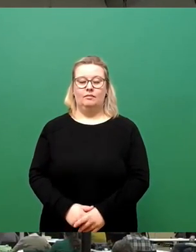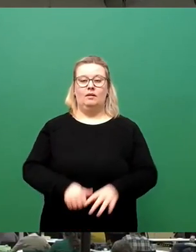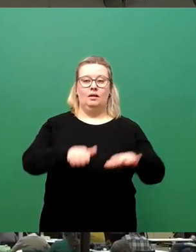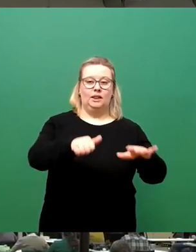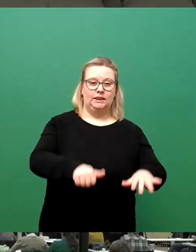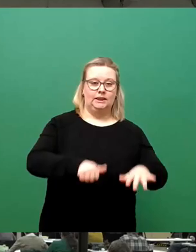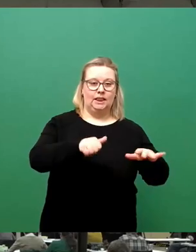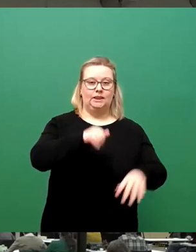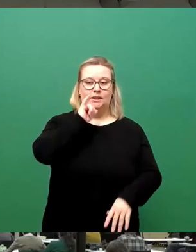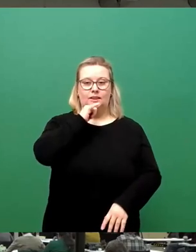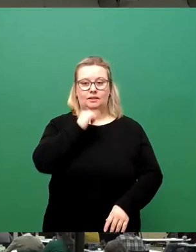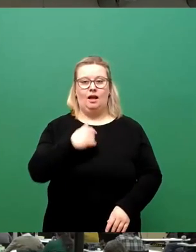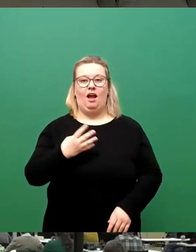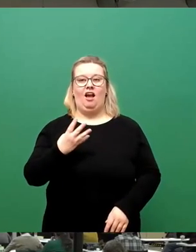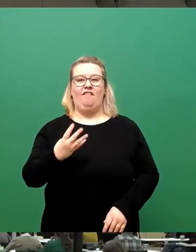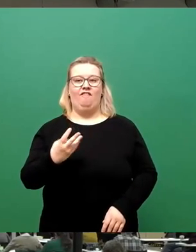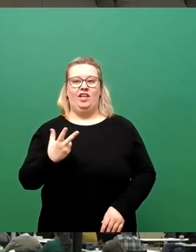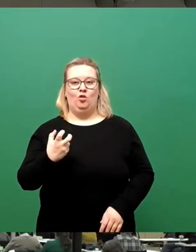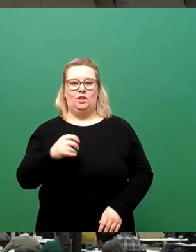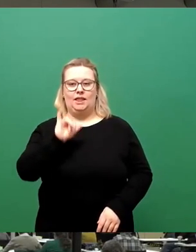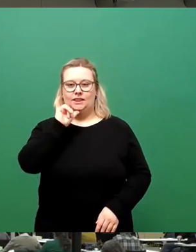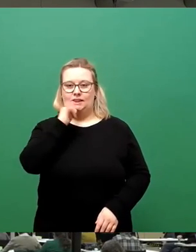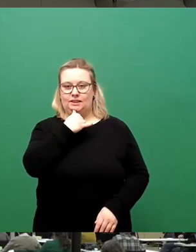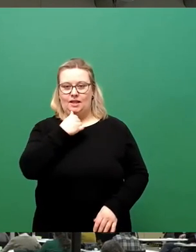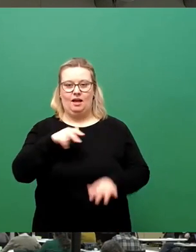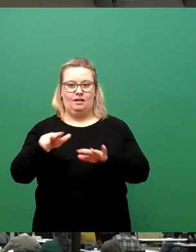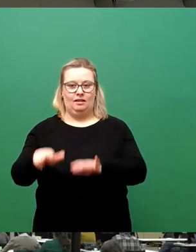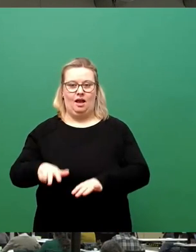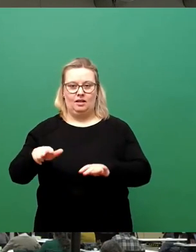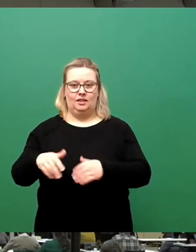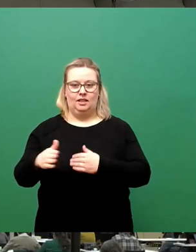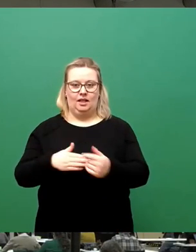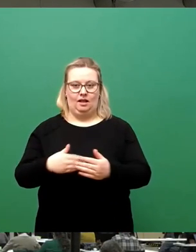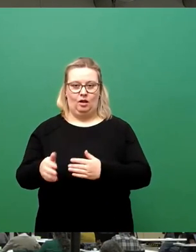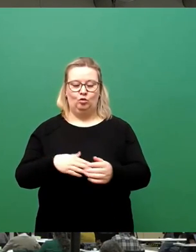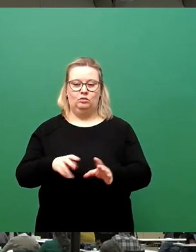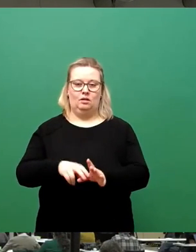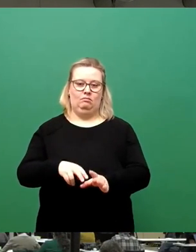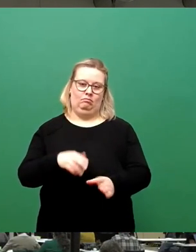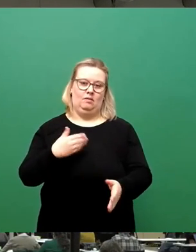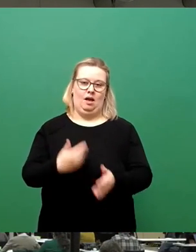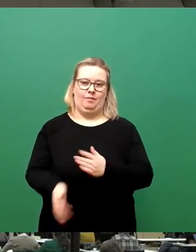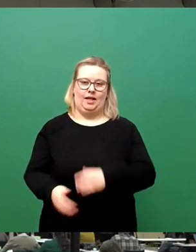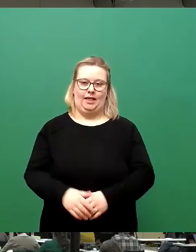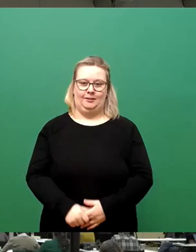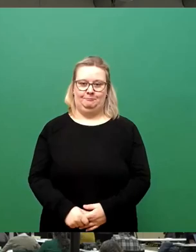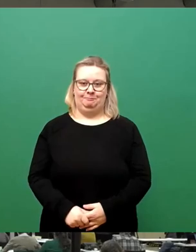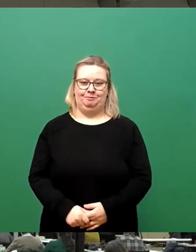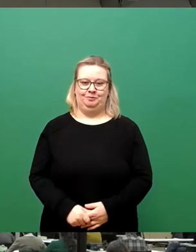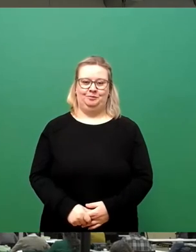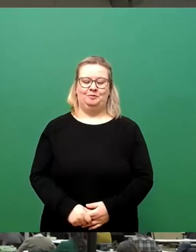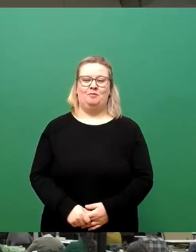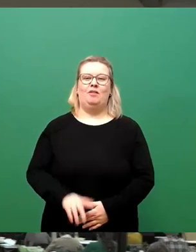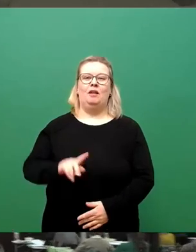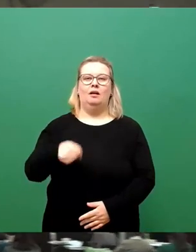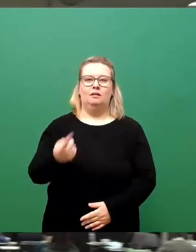Ja-Stimmen, 34 Nein-Stimmen, 18 Enthaltungen, damit abgelehnt. Wir kommen damit zur Abstimmung über den